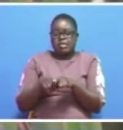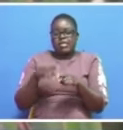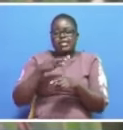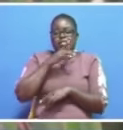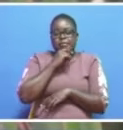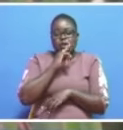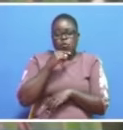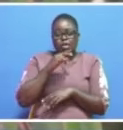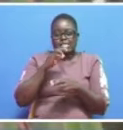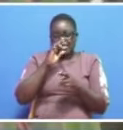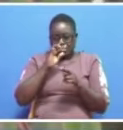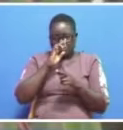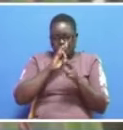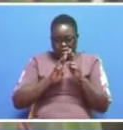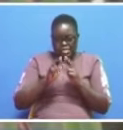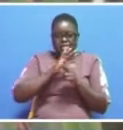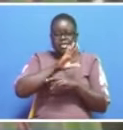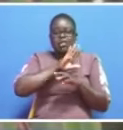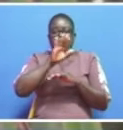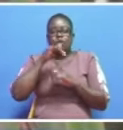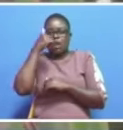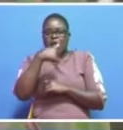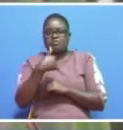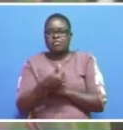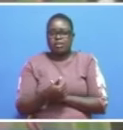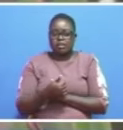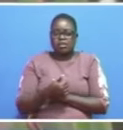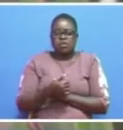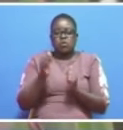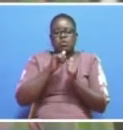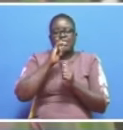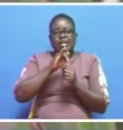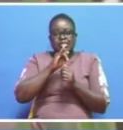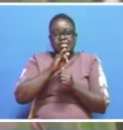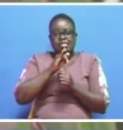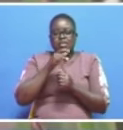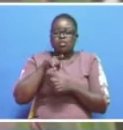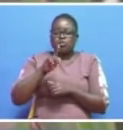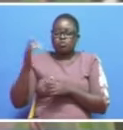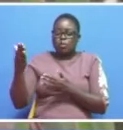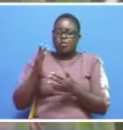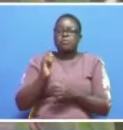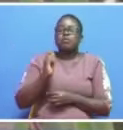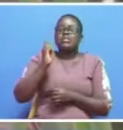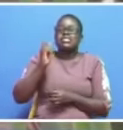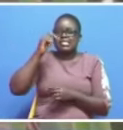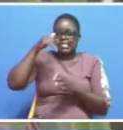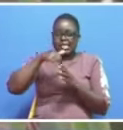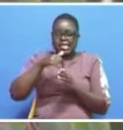mutumia unenge tuenda yende ni wele mbeta ya Afrika. Hakuwa alama yete siyasa ndi ni